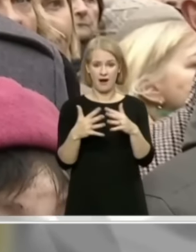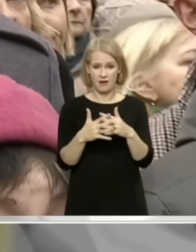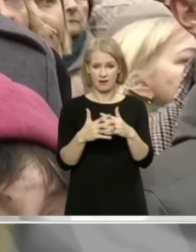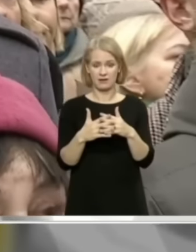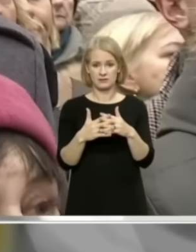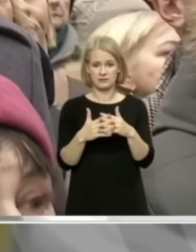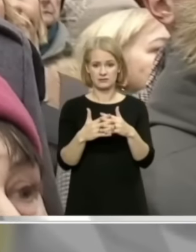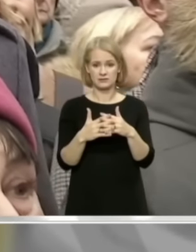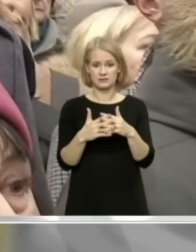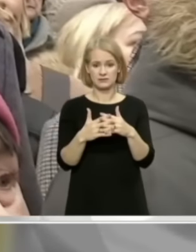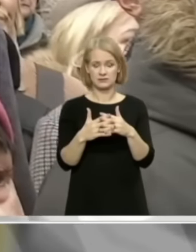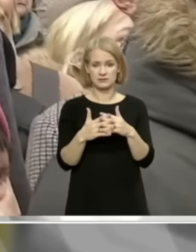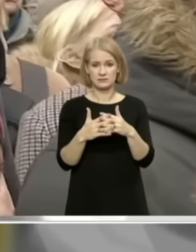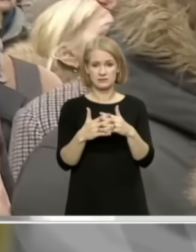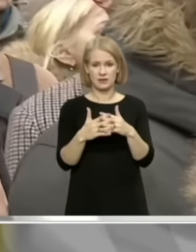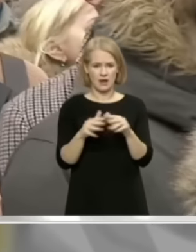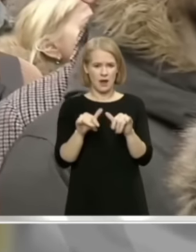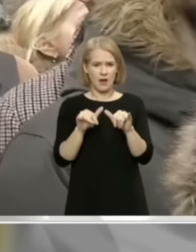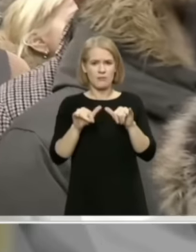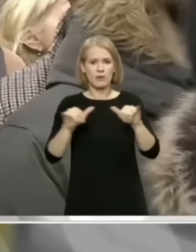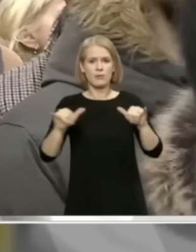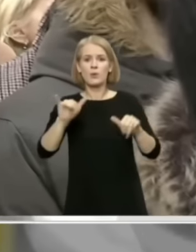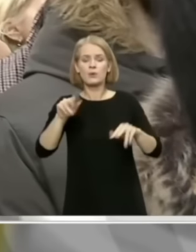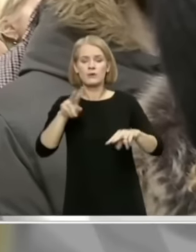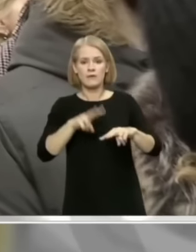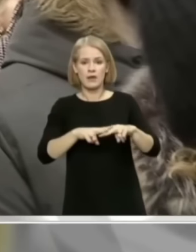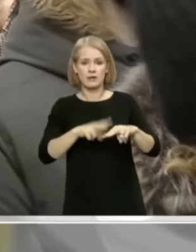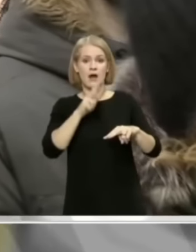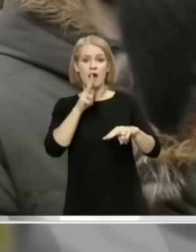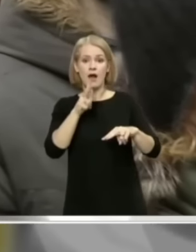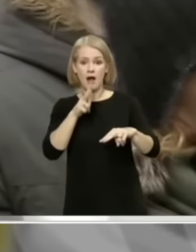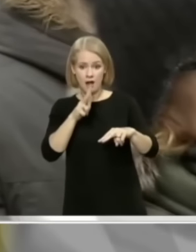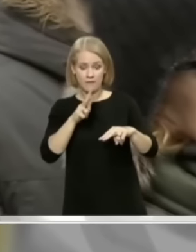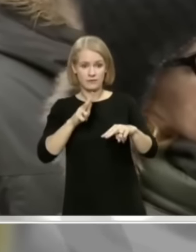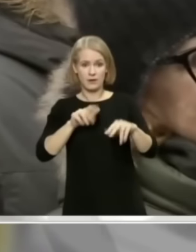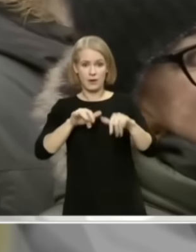kai jie plinta Afrikoje ir įtakoja Ameriką,